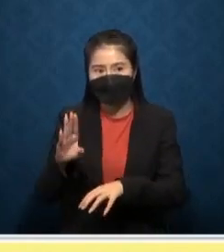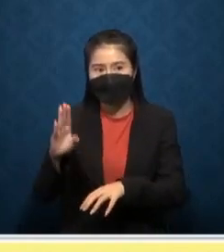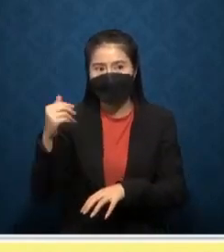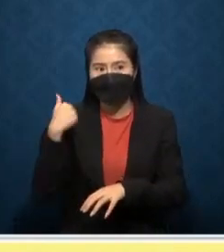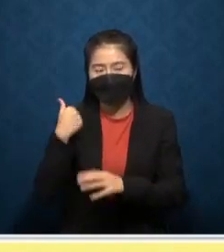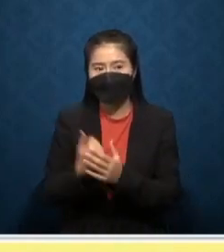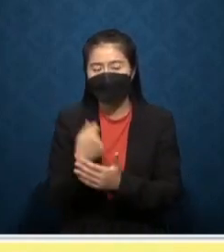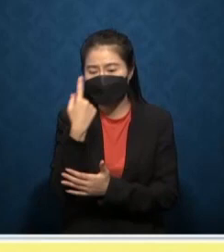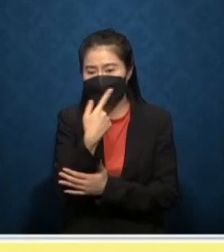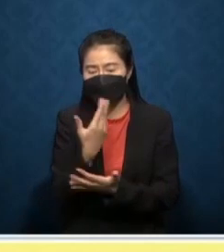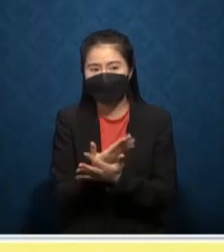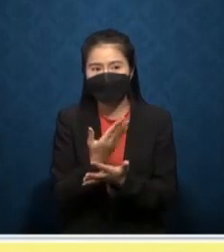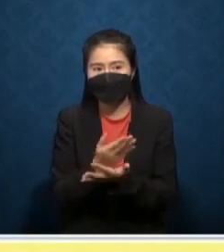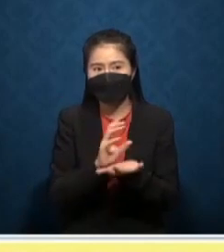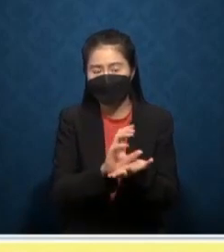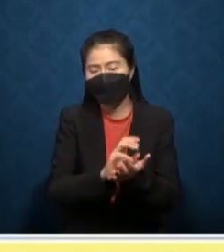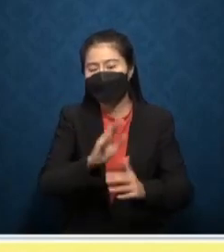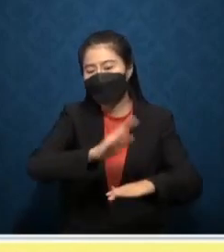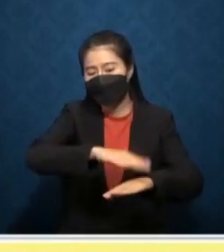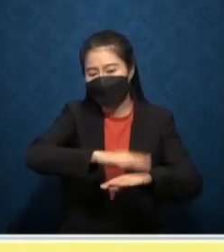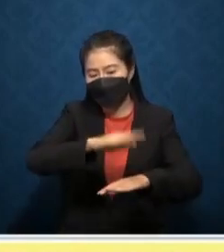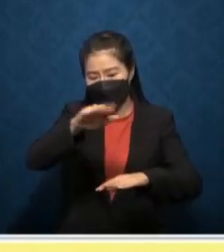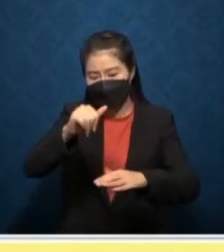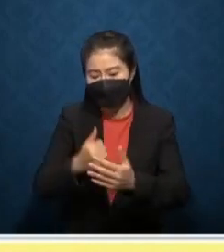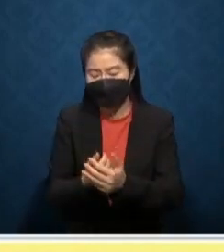ตรงน